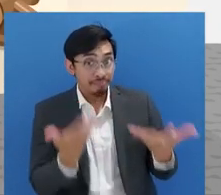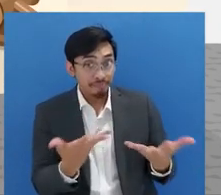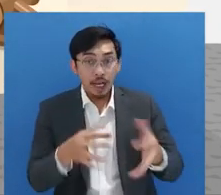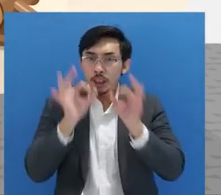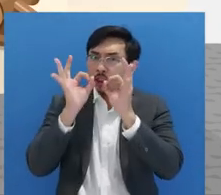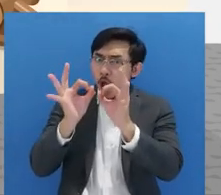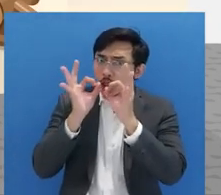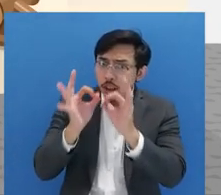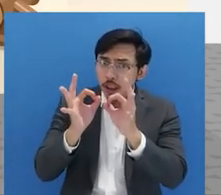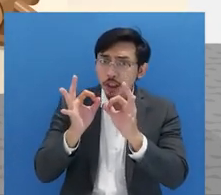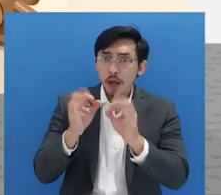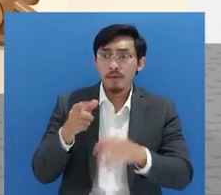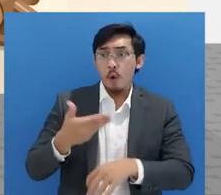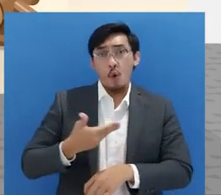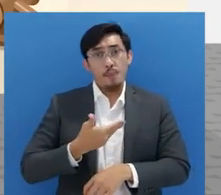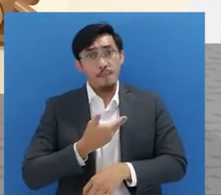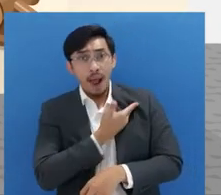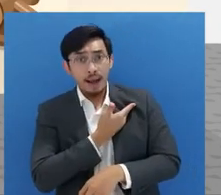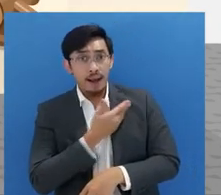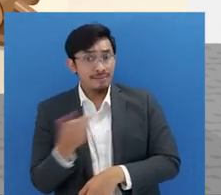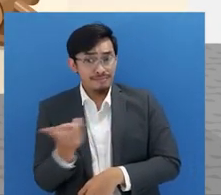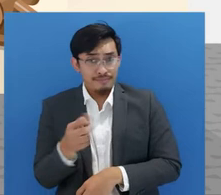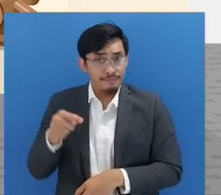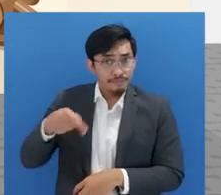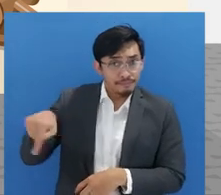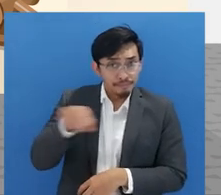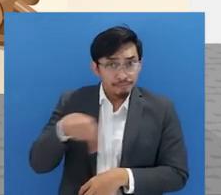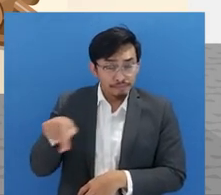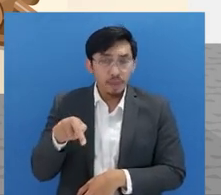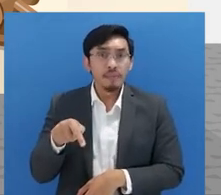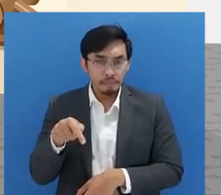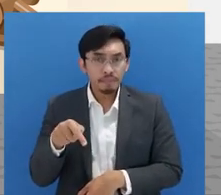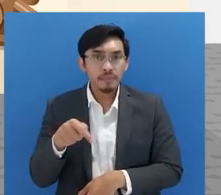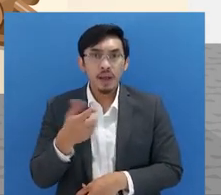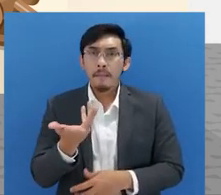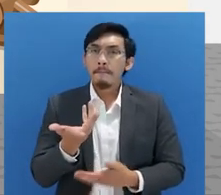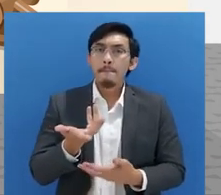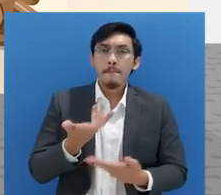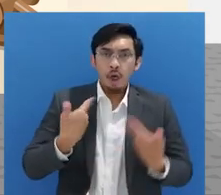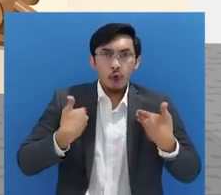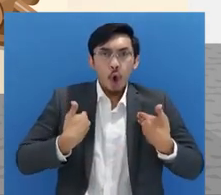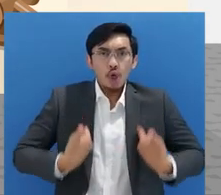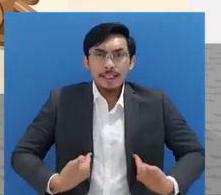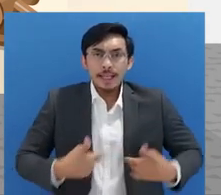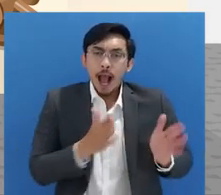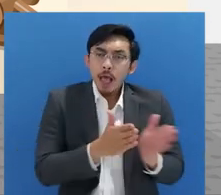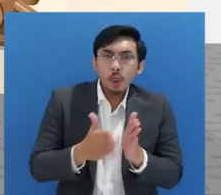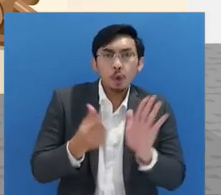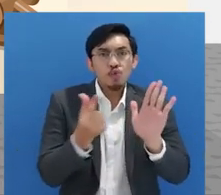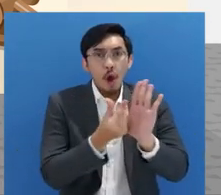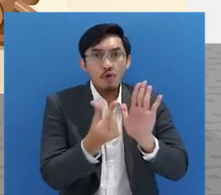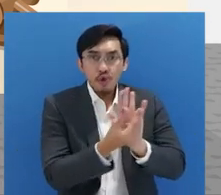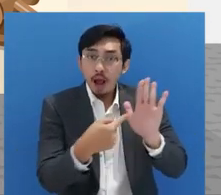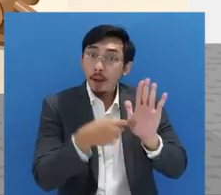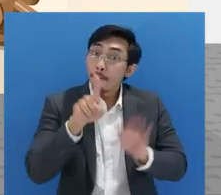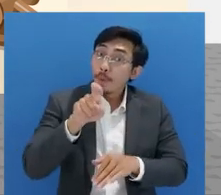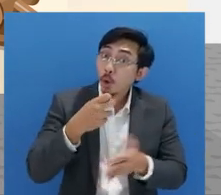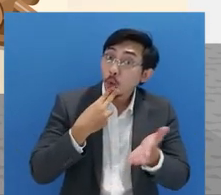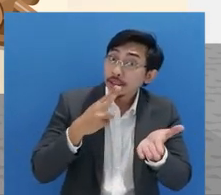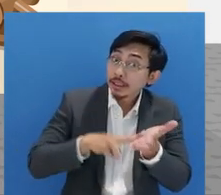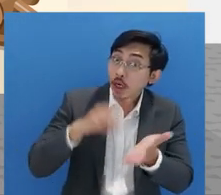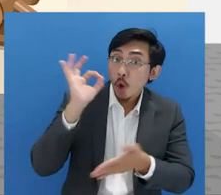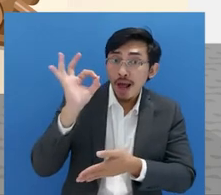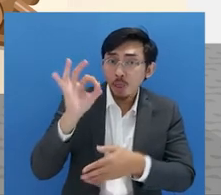pasal 29 huruf A ayat 3 juga menyatakan bahwa saksi atau korban dalam kondisi yang